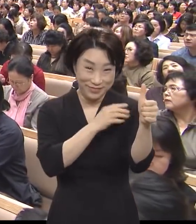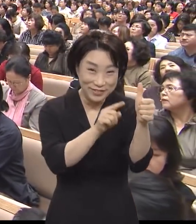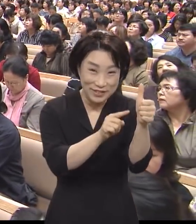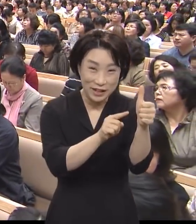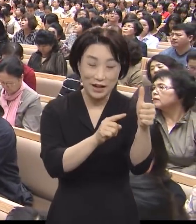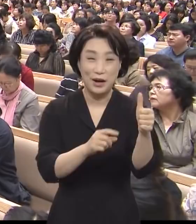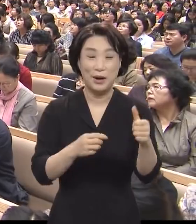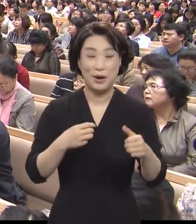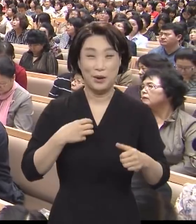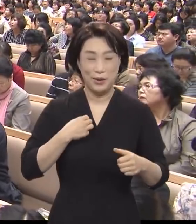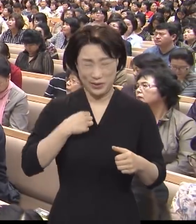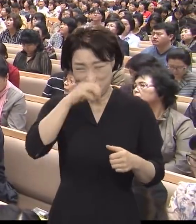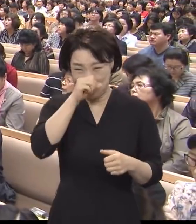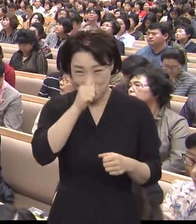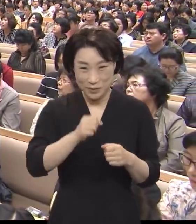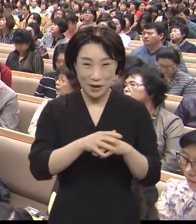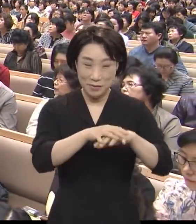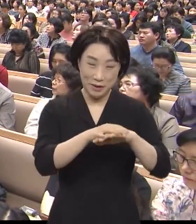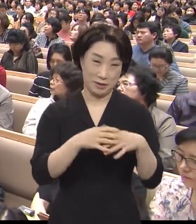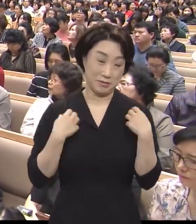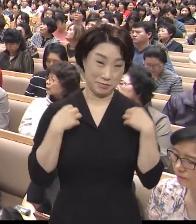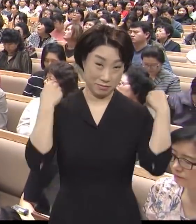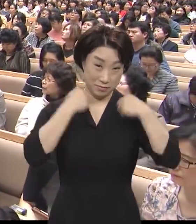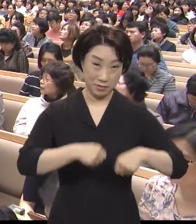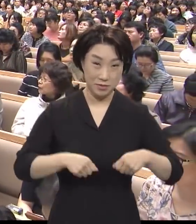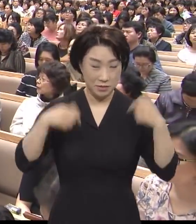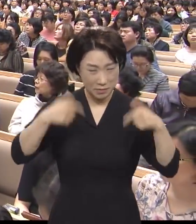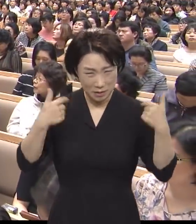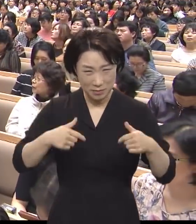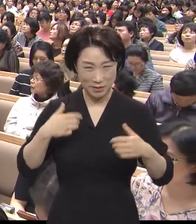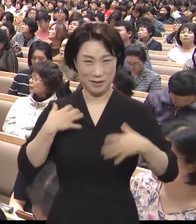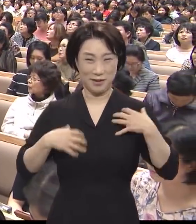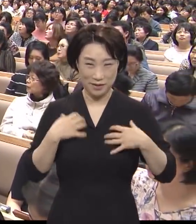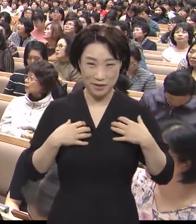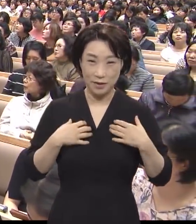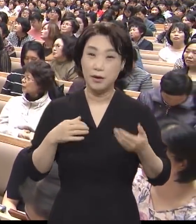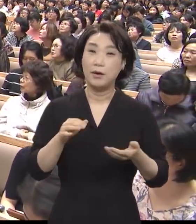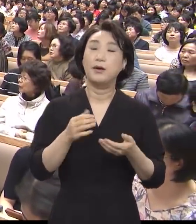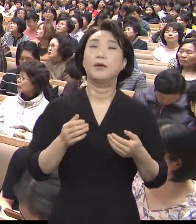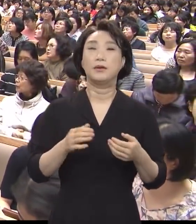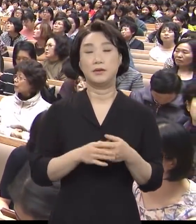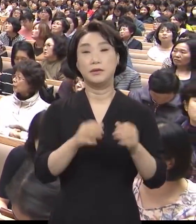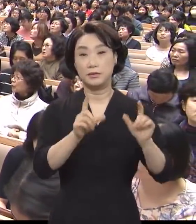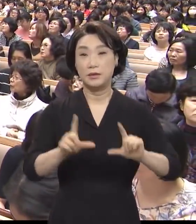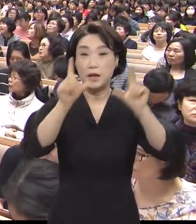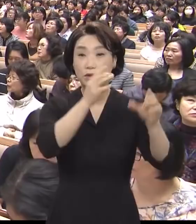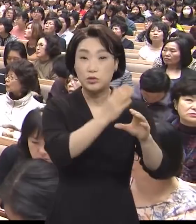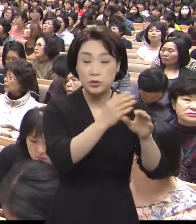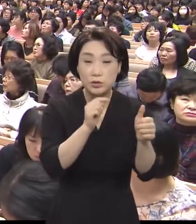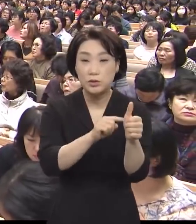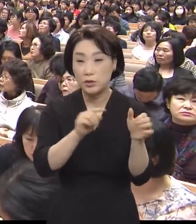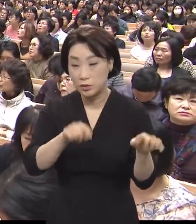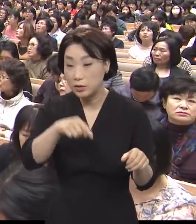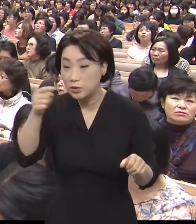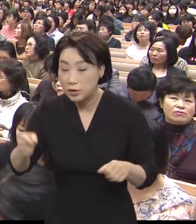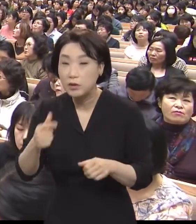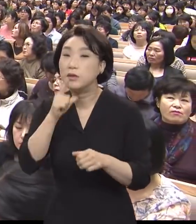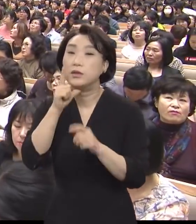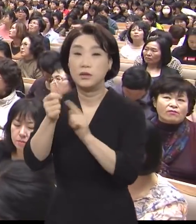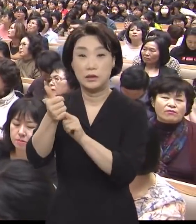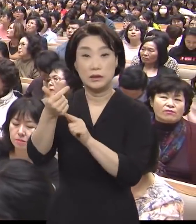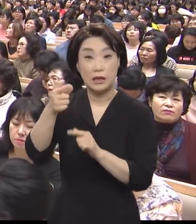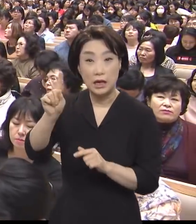자세국과 고운 배옷을 입고 날마다 호화로이 연락하는데 나사로라 이름한 한 거지가 헌데를